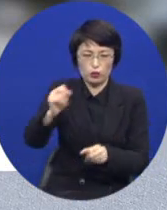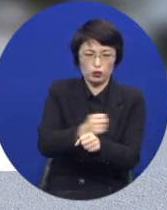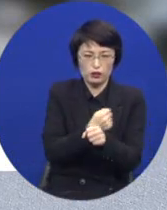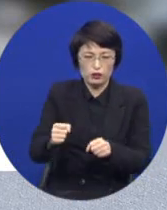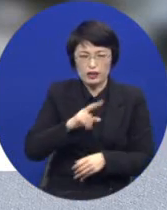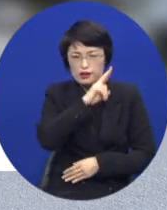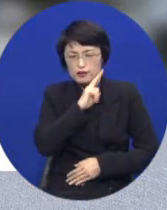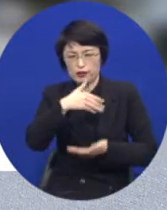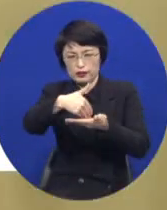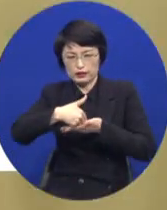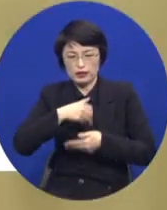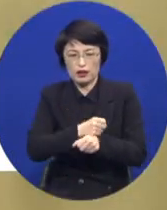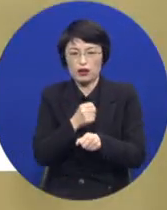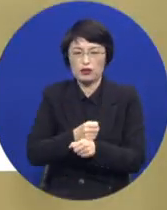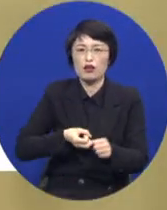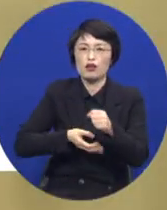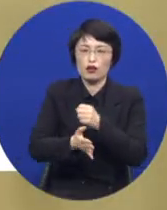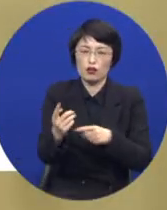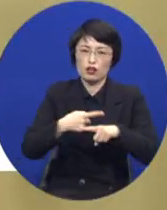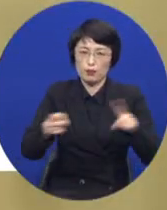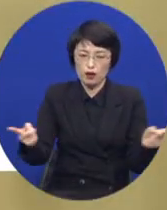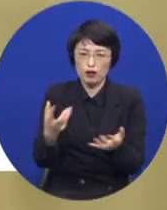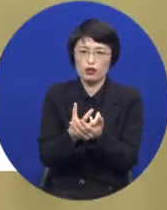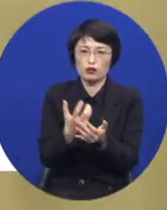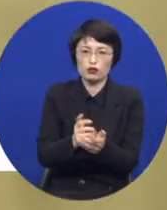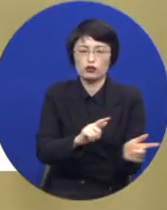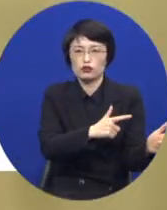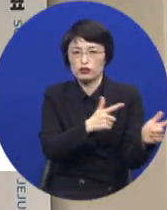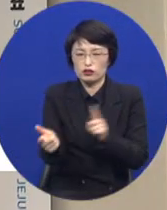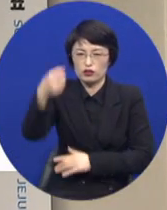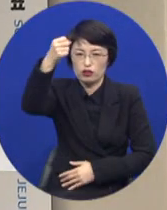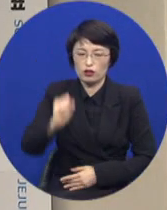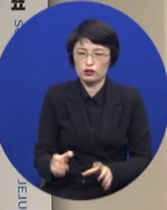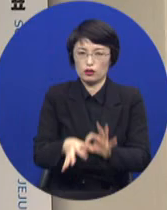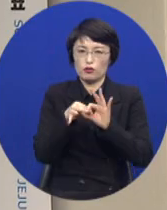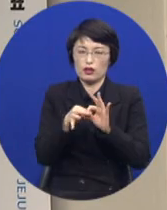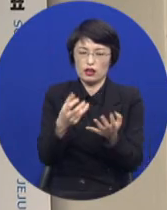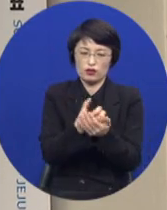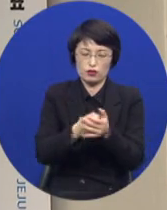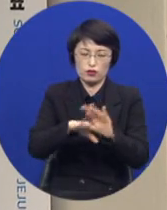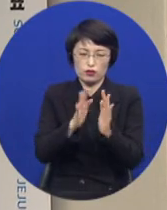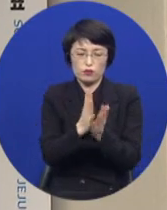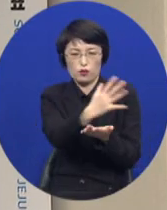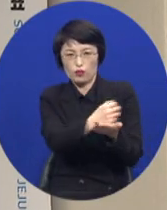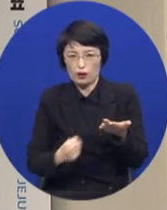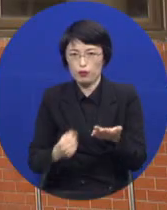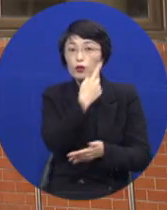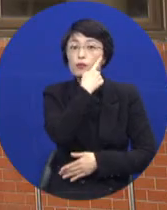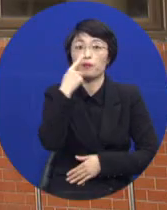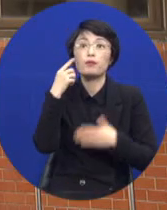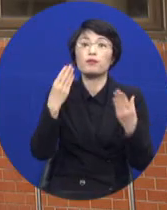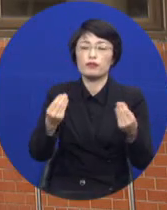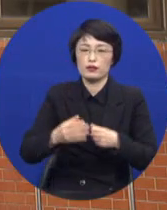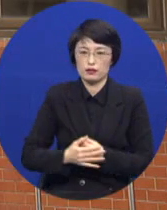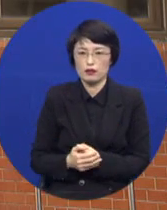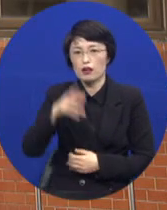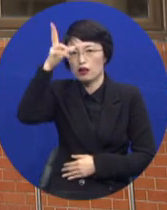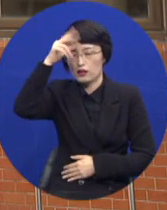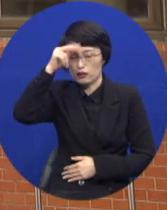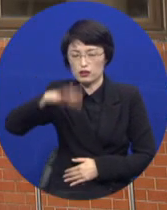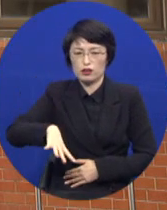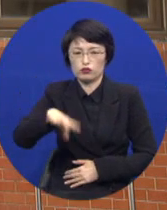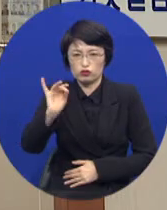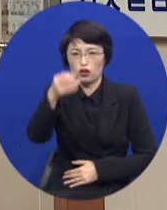관련 서류 등 드림타워 카디 너와 관련된 일련의 자료를 확보한 것으로 확인됐습니다 경찰은 일단